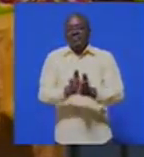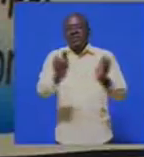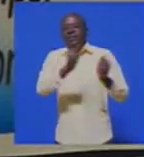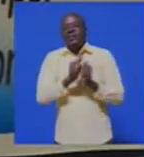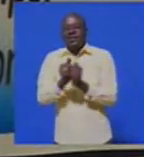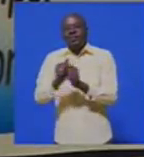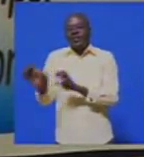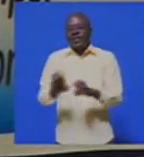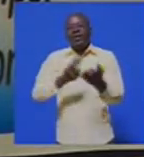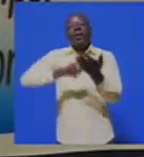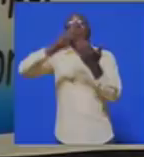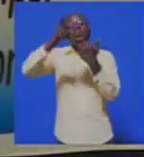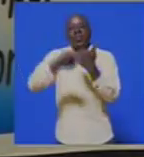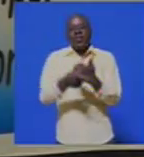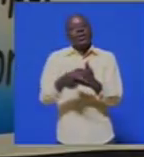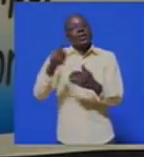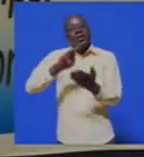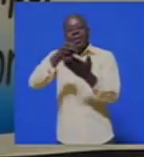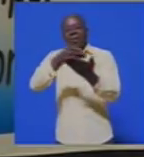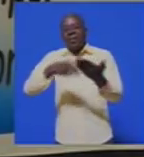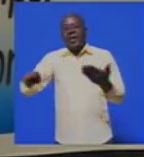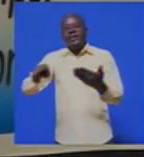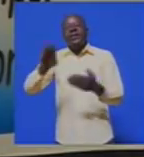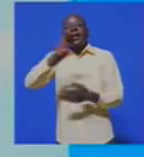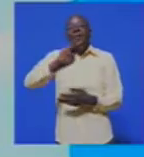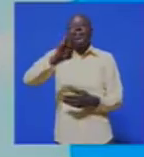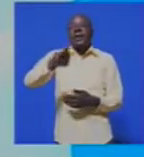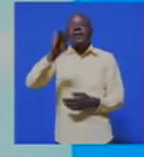un programme à leur parti, le MRD.